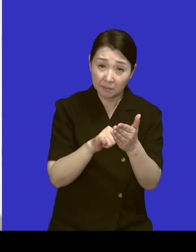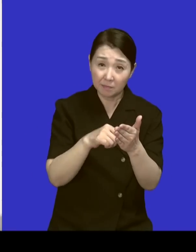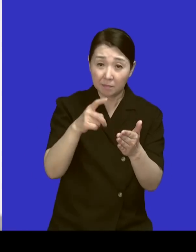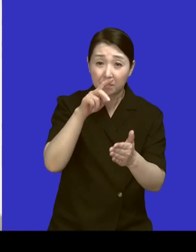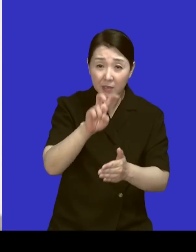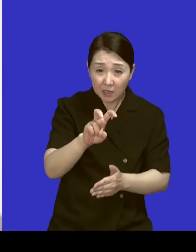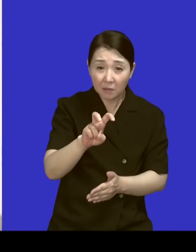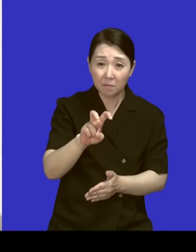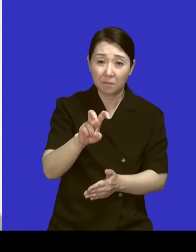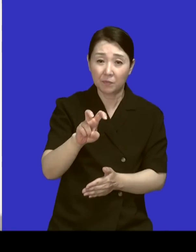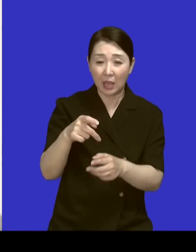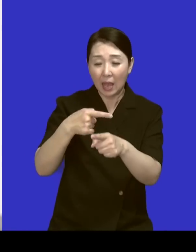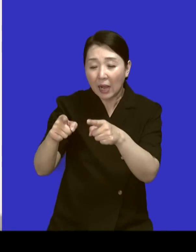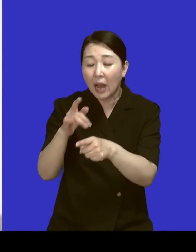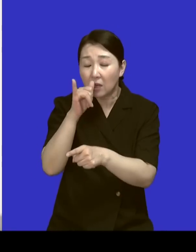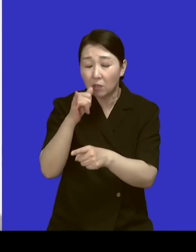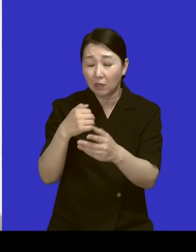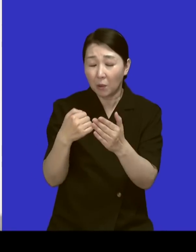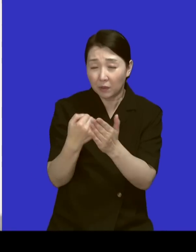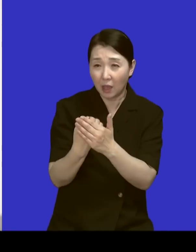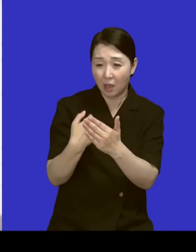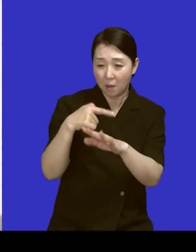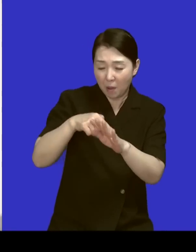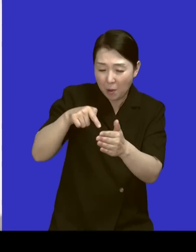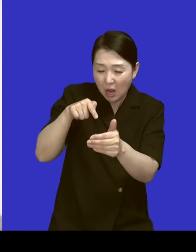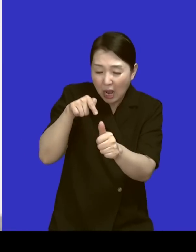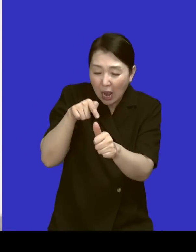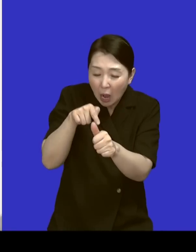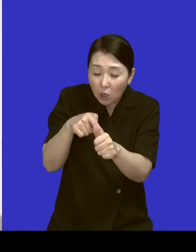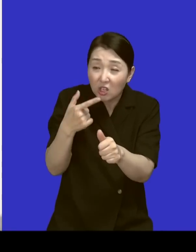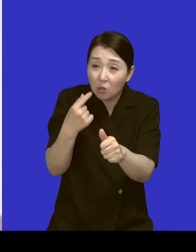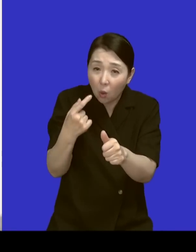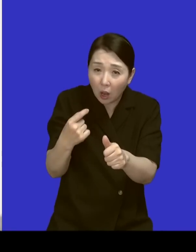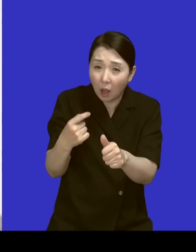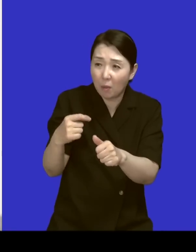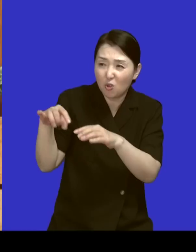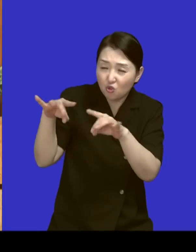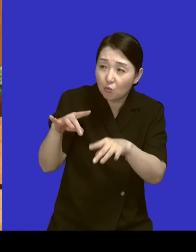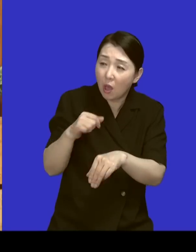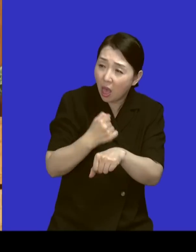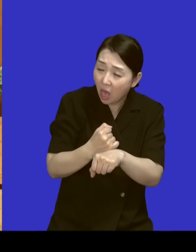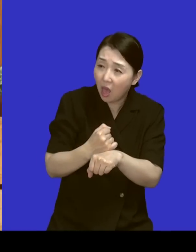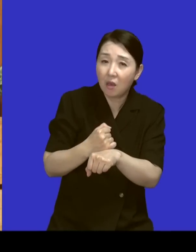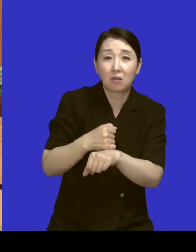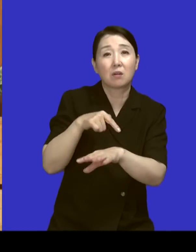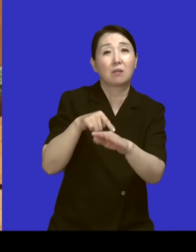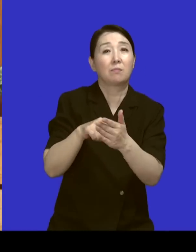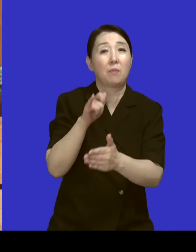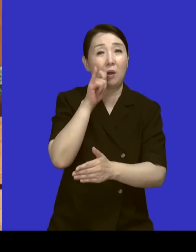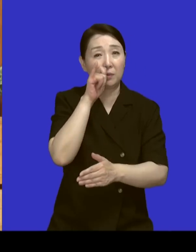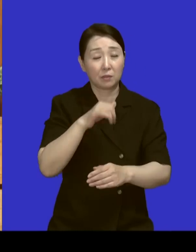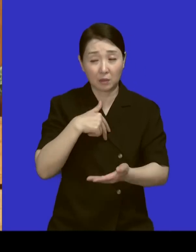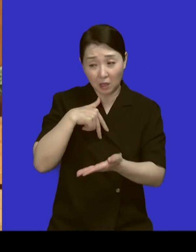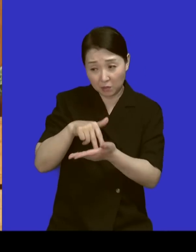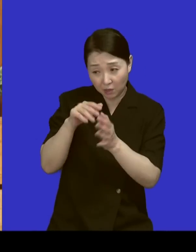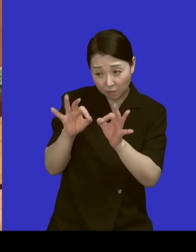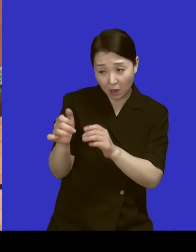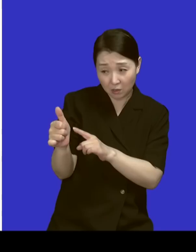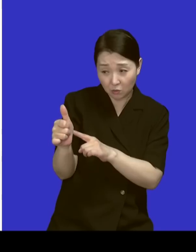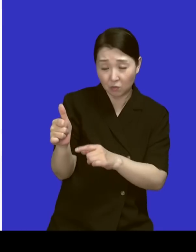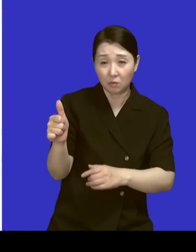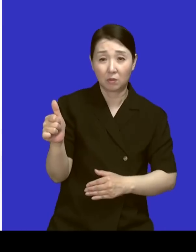마음을 칼로 찌르는 건가? 그런 네. 주문을 거는 건가? 그런 기분이 들기도 했어요. 예. 근데 어쨌든 제 입장에서 그